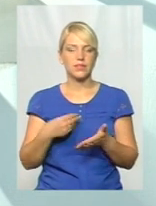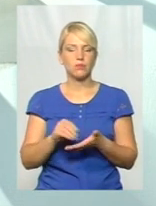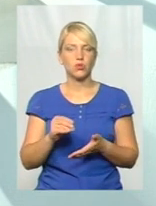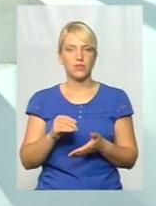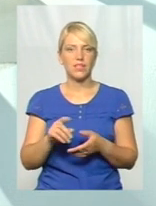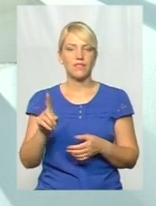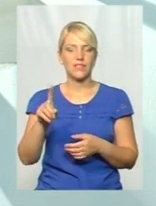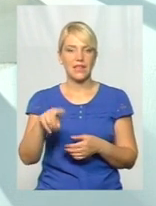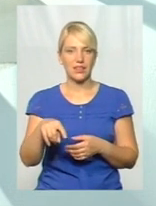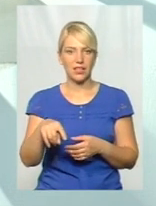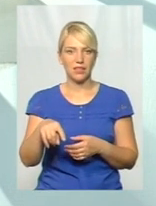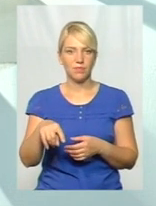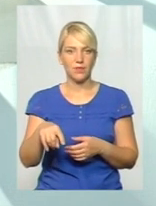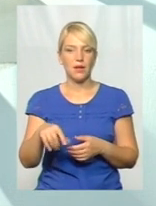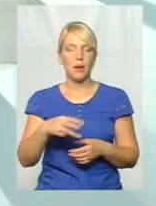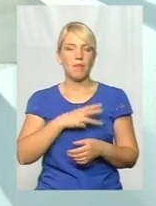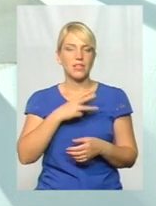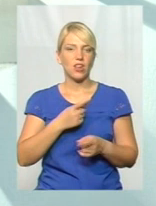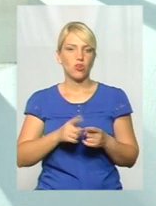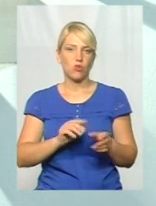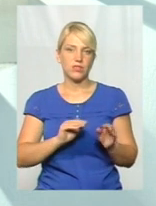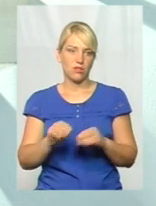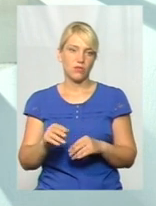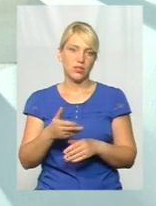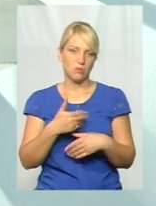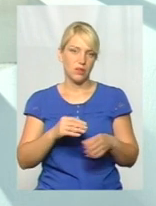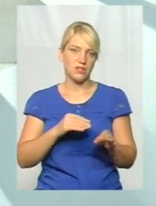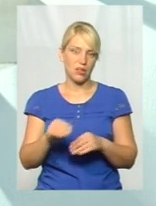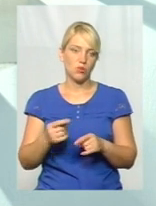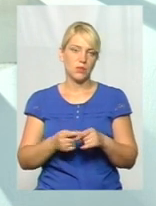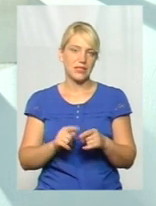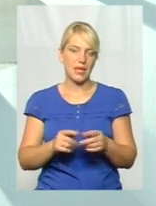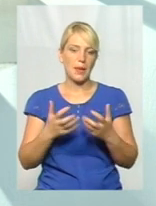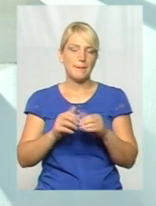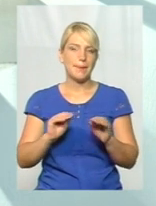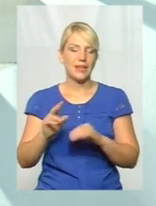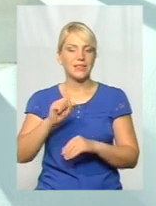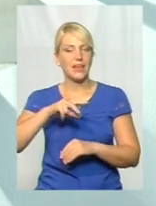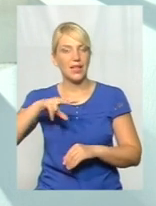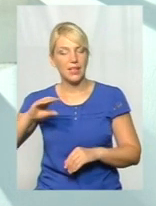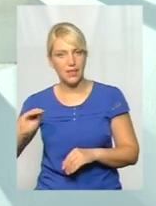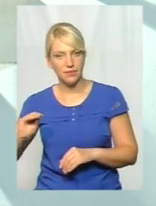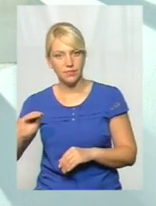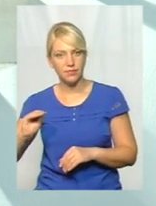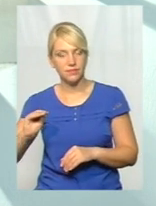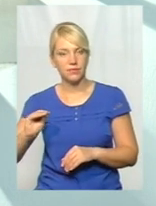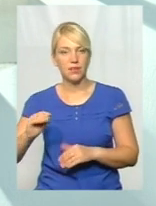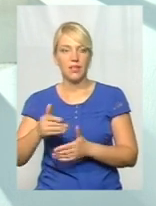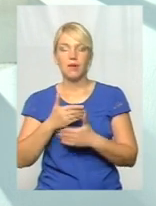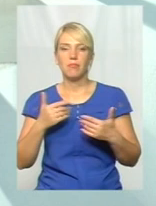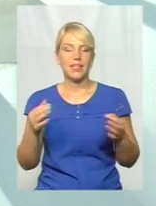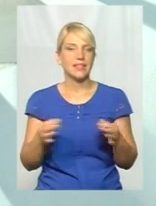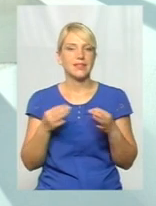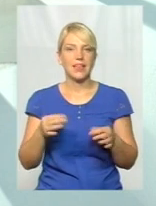споживач все-таки бажає його встановити, ми встановимо йому цей прилад, але ми